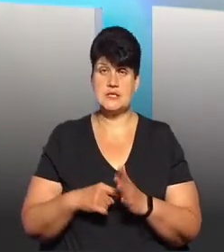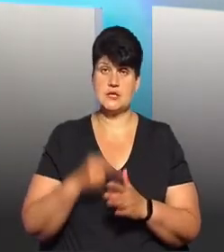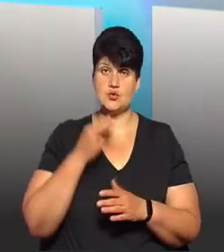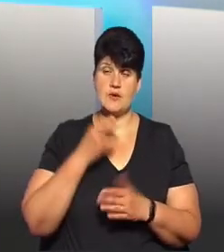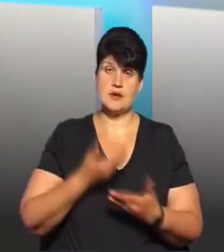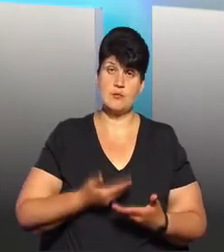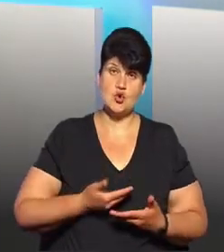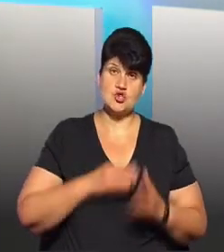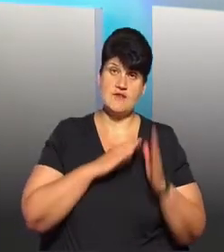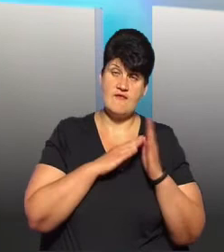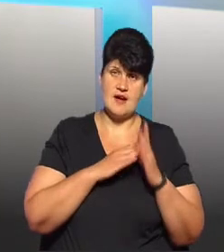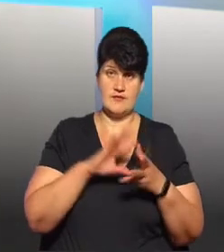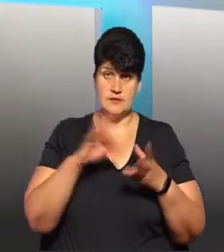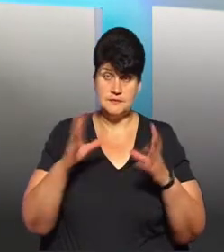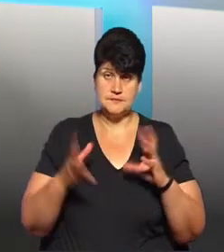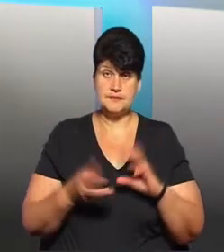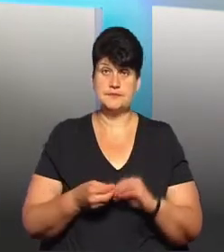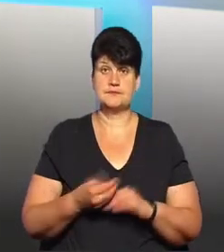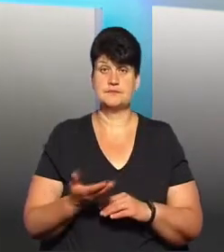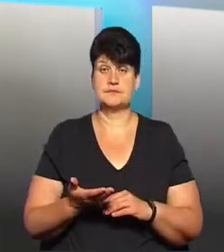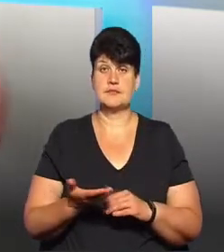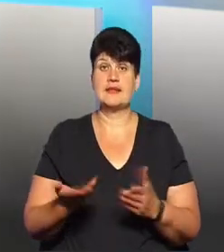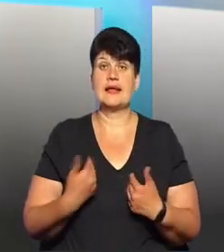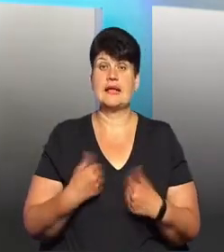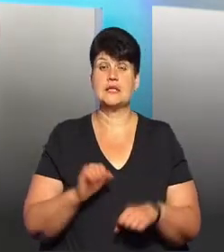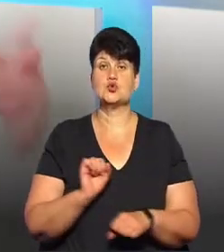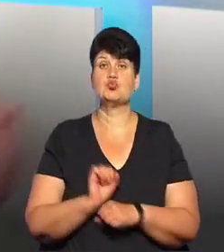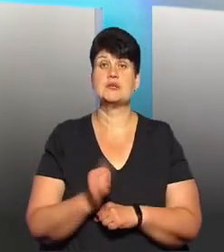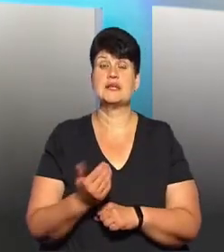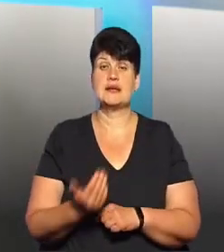підбити разом, то де я зупинився, це те, що